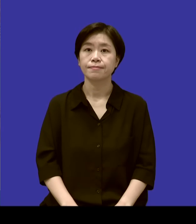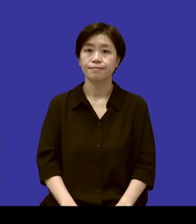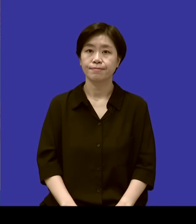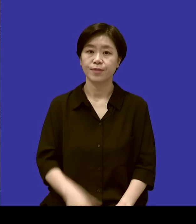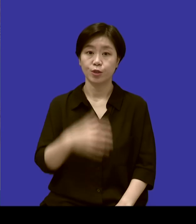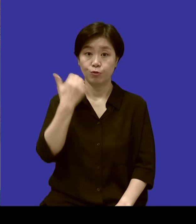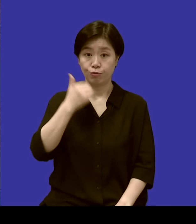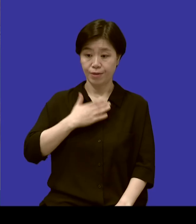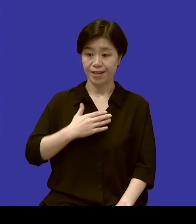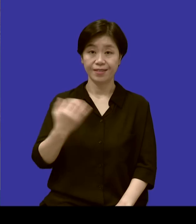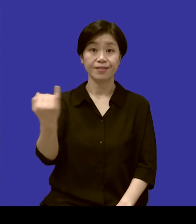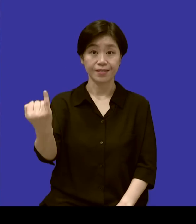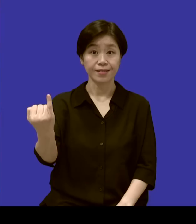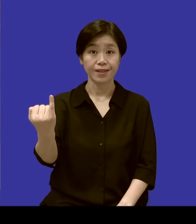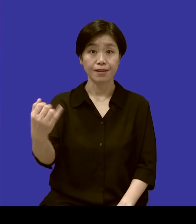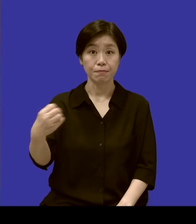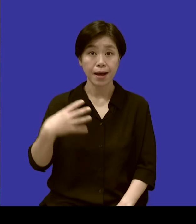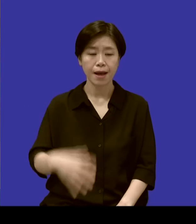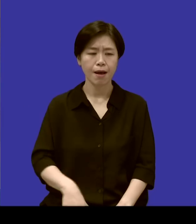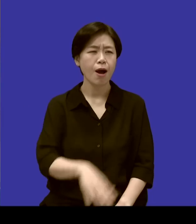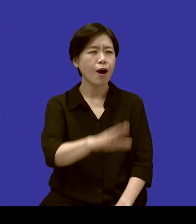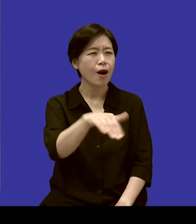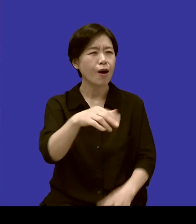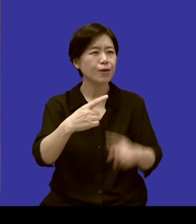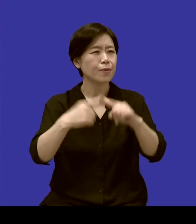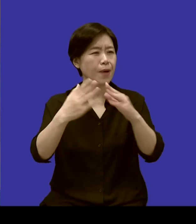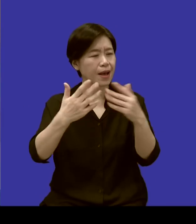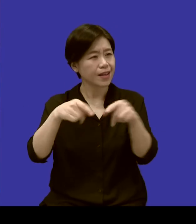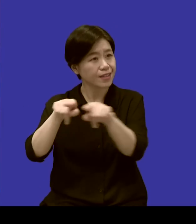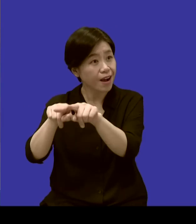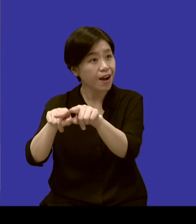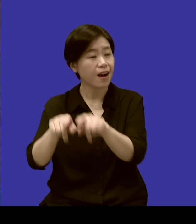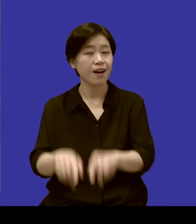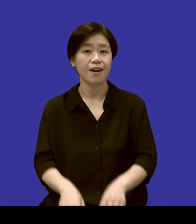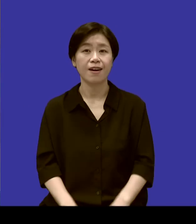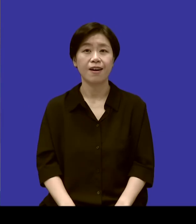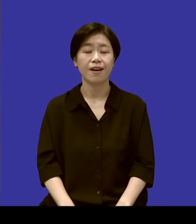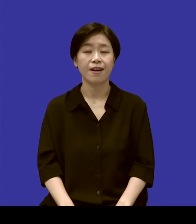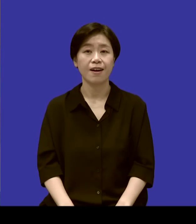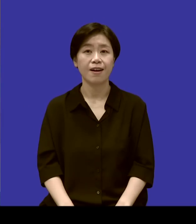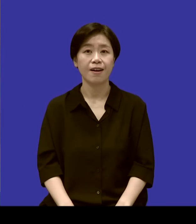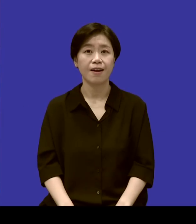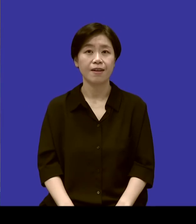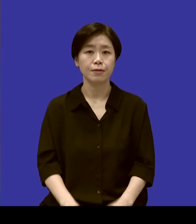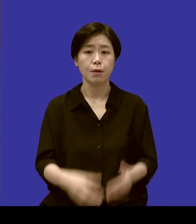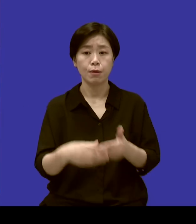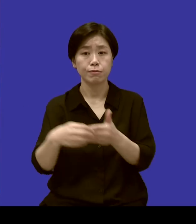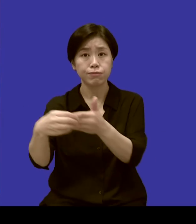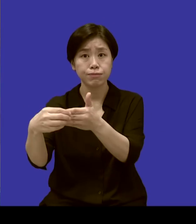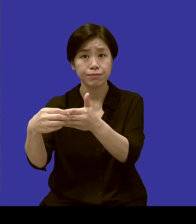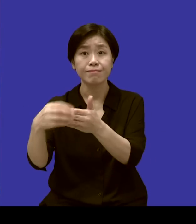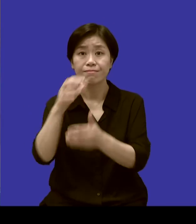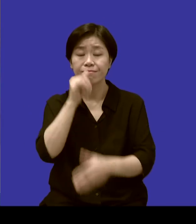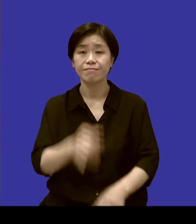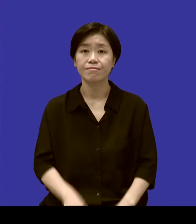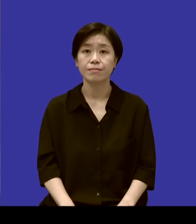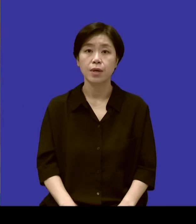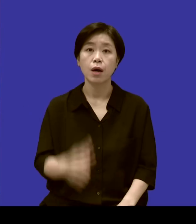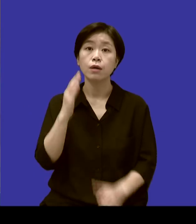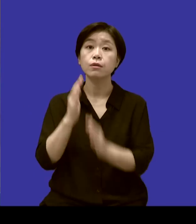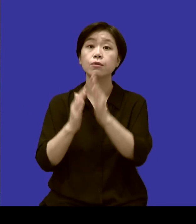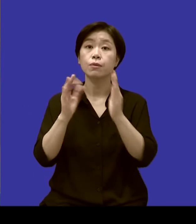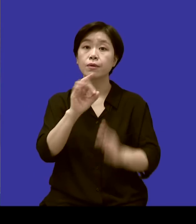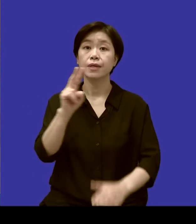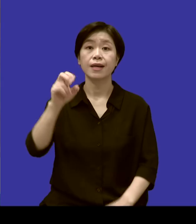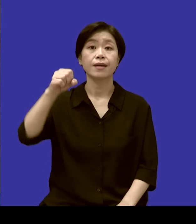여동생이 예. 언니 교회 한번 나가봐요. 네네. 저랑 같이. 그때 뭐 서초동 그 양재교육문화회관이라는